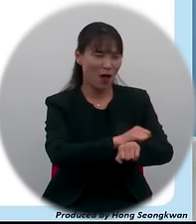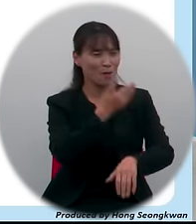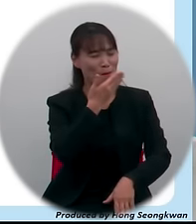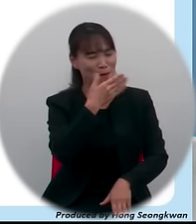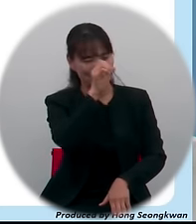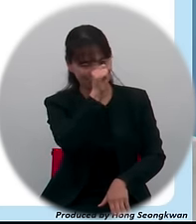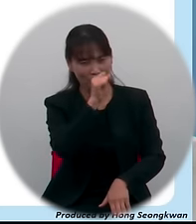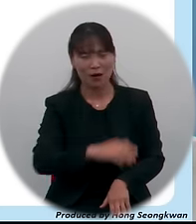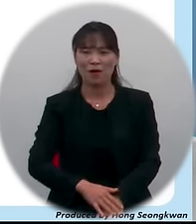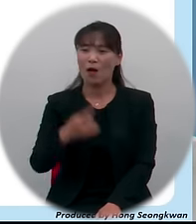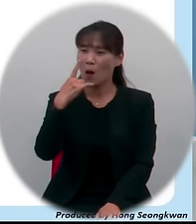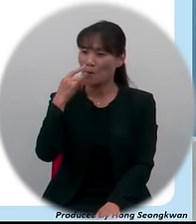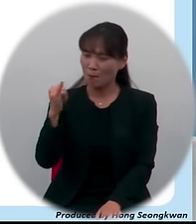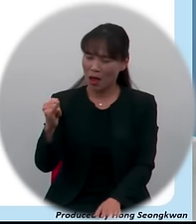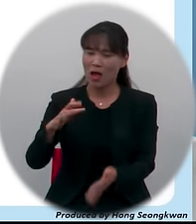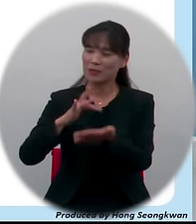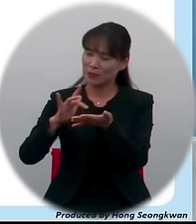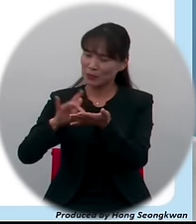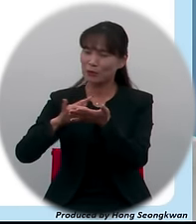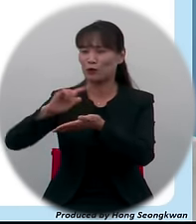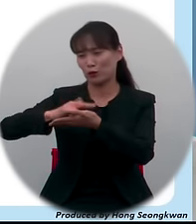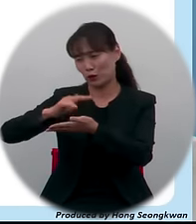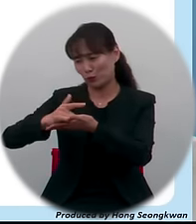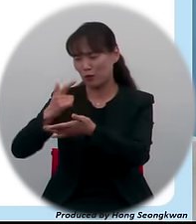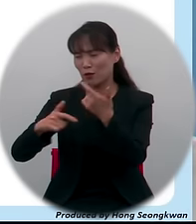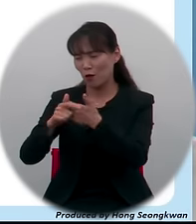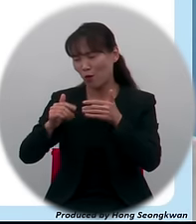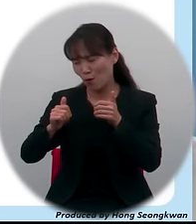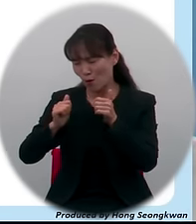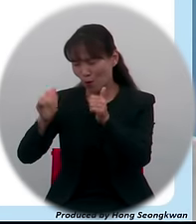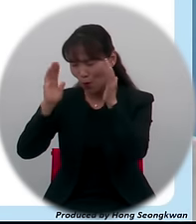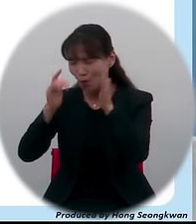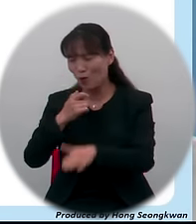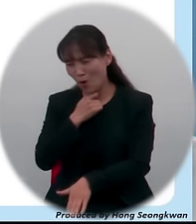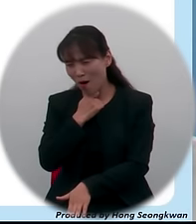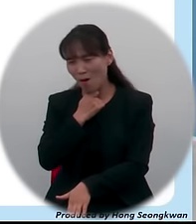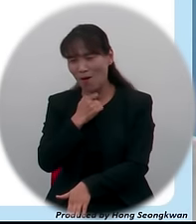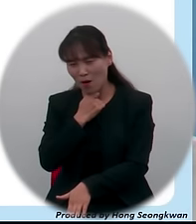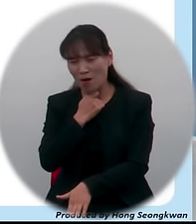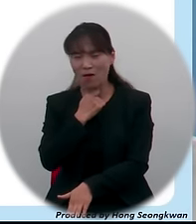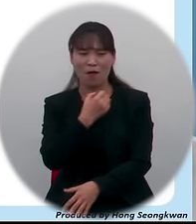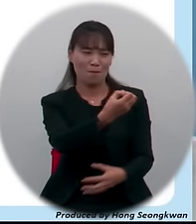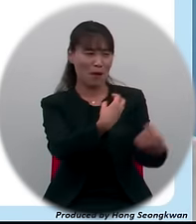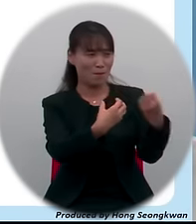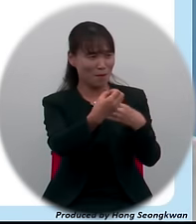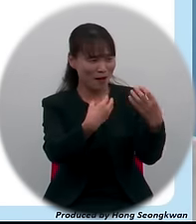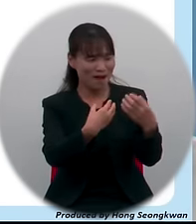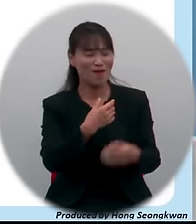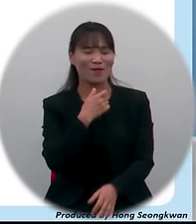공부하는 내용이 머리에 쏙쏙 들어와요 엄마 스마트폰과 노트북으로 조금만 더 공부하다가 할게요 이제 겨 새벽 2시 밖에 안